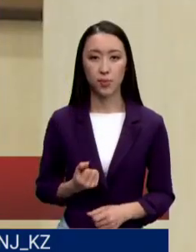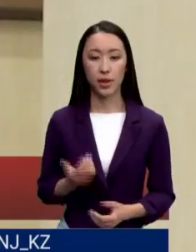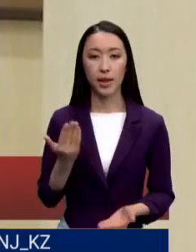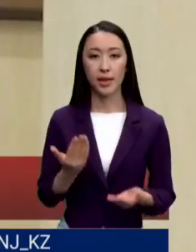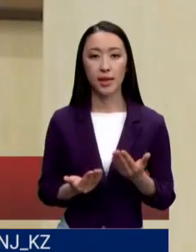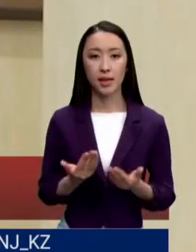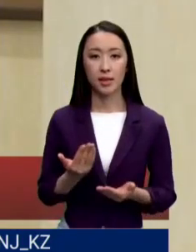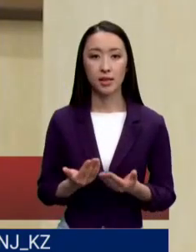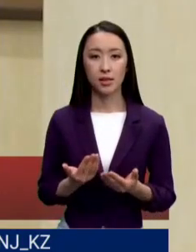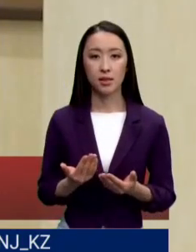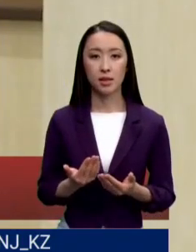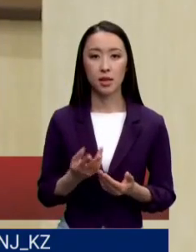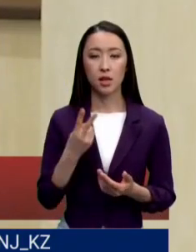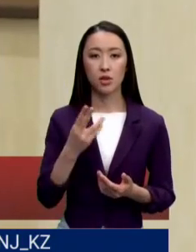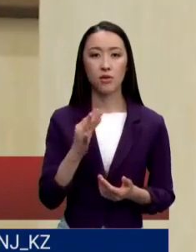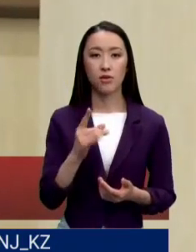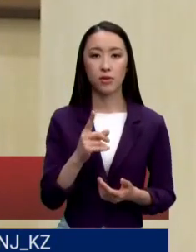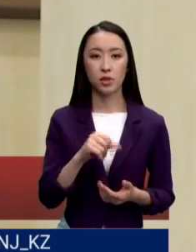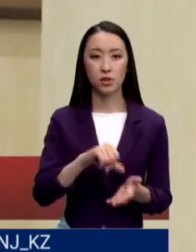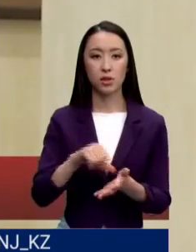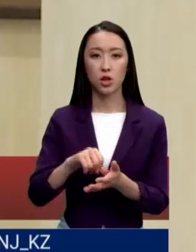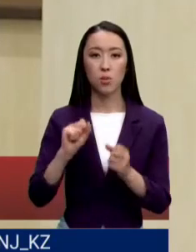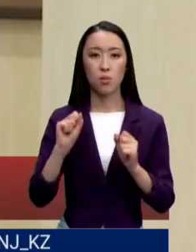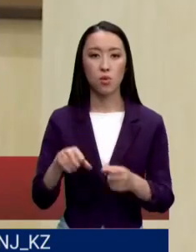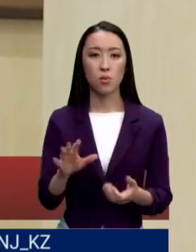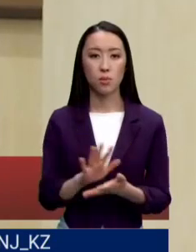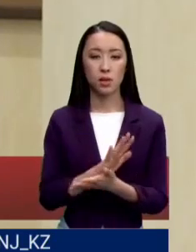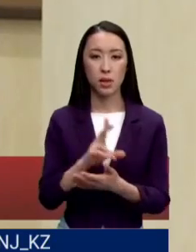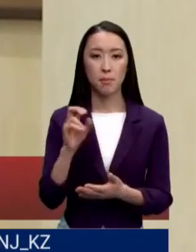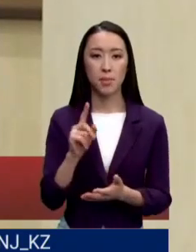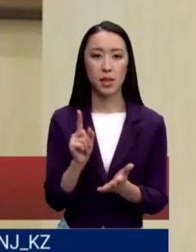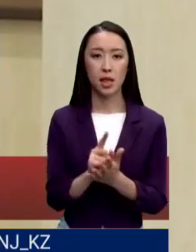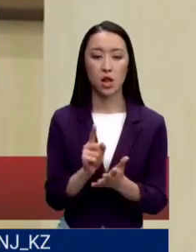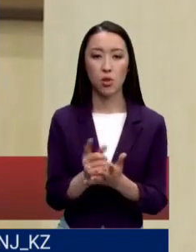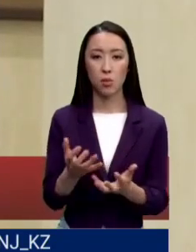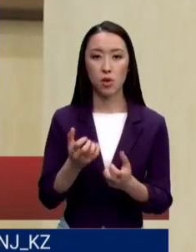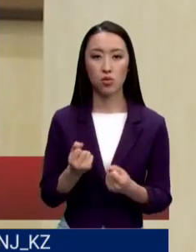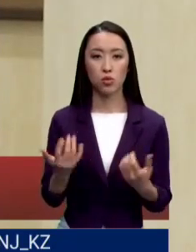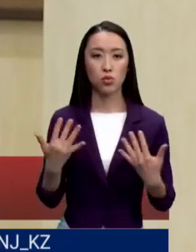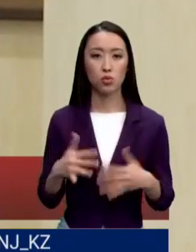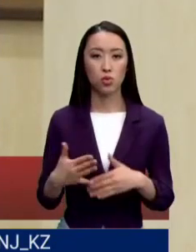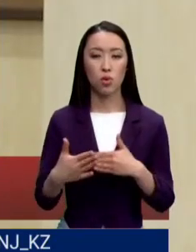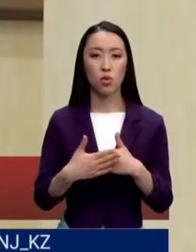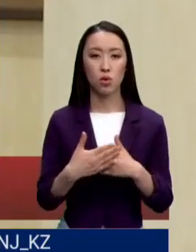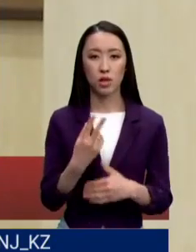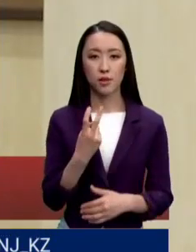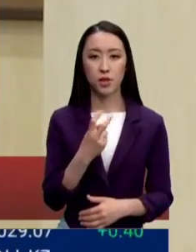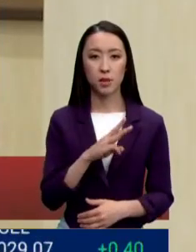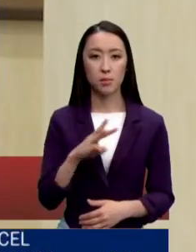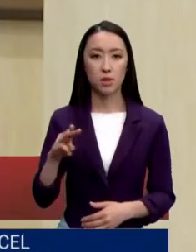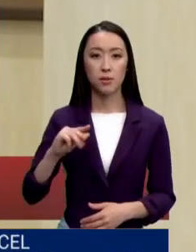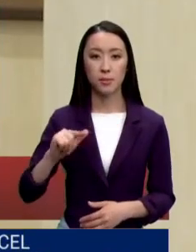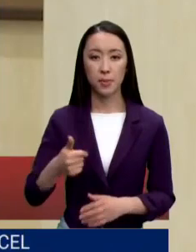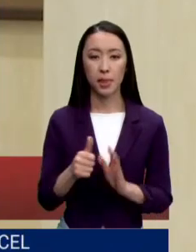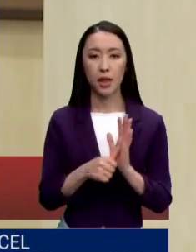два учредителя, два физических лица, то это могут бесплатно, то есть без налогового получить уже около 200 миллионов тенге, то